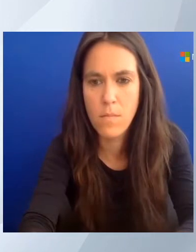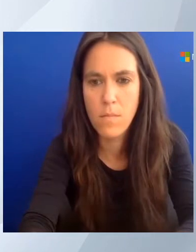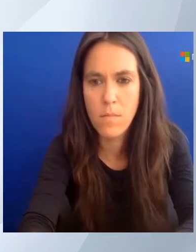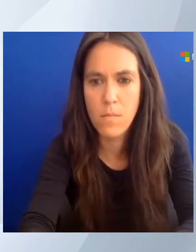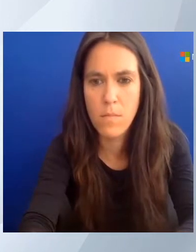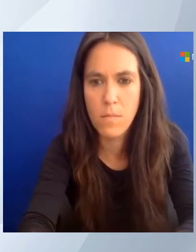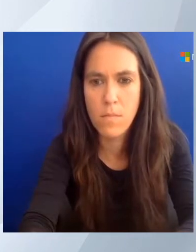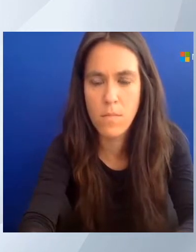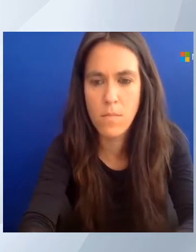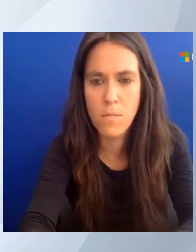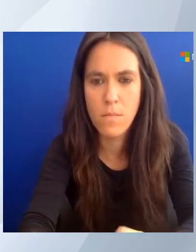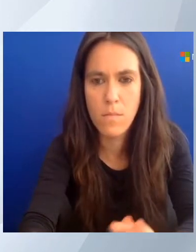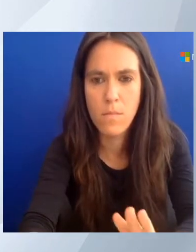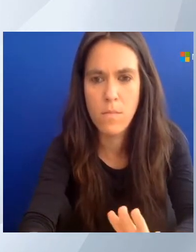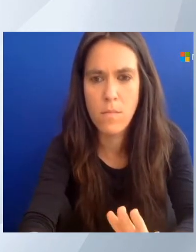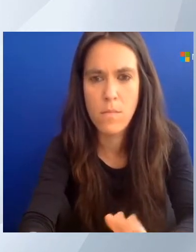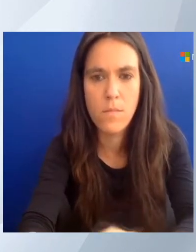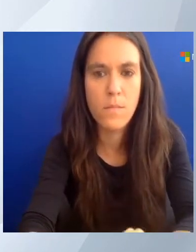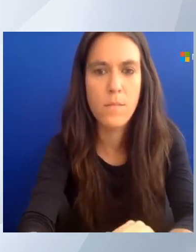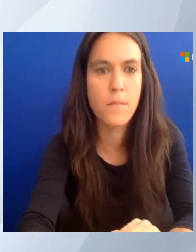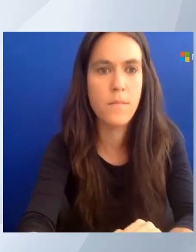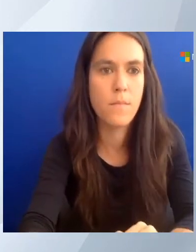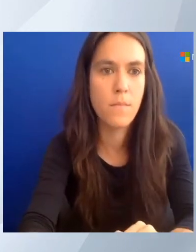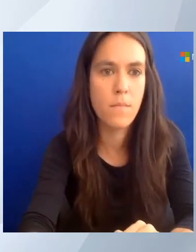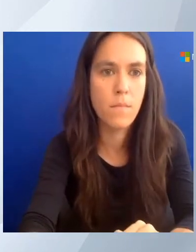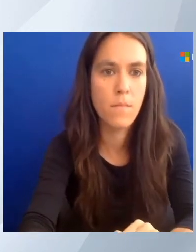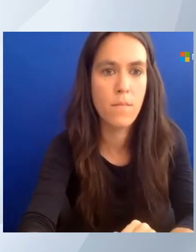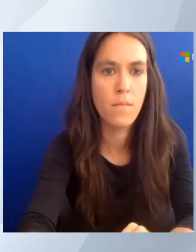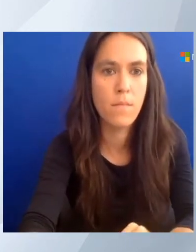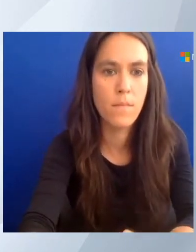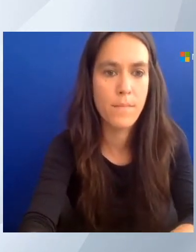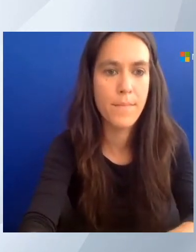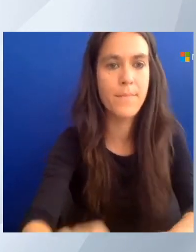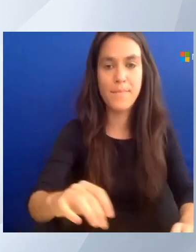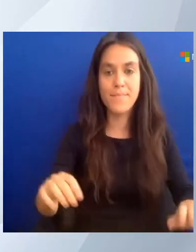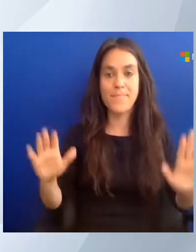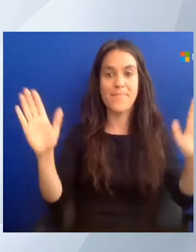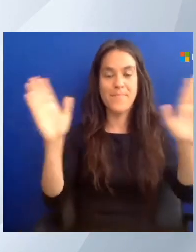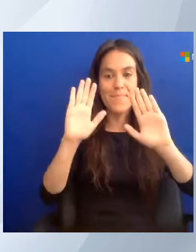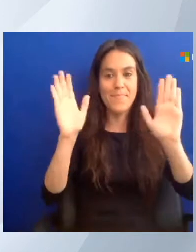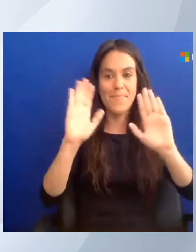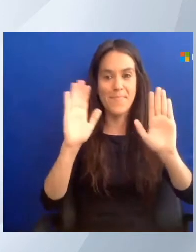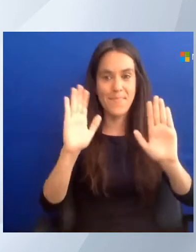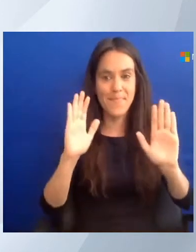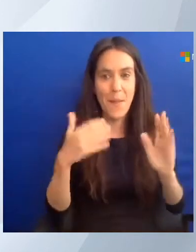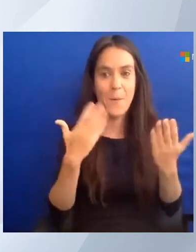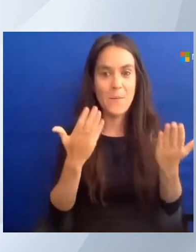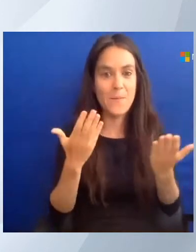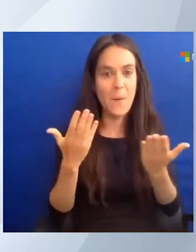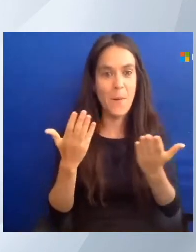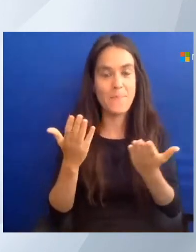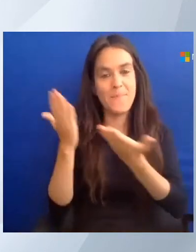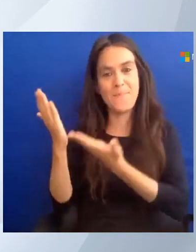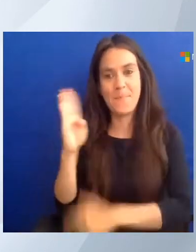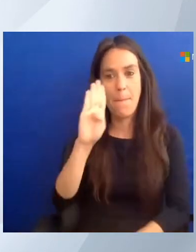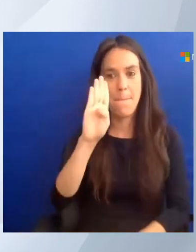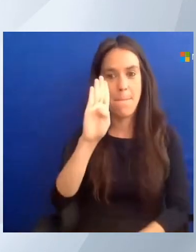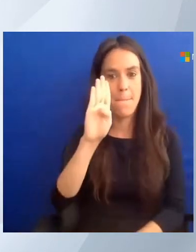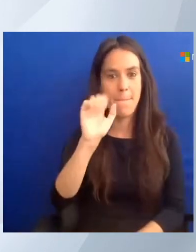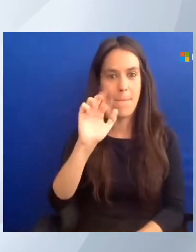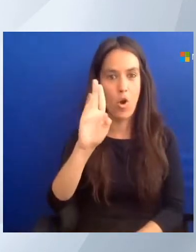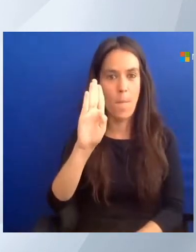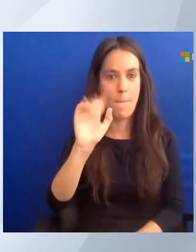ben je host voor de volgende sessies. De volgende is Barbara Forbes. Barbara is een Microsoft Azure